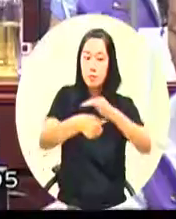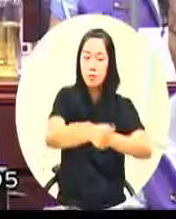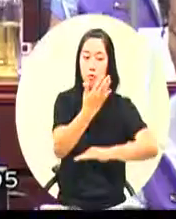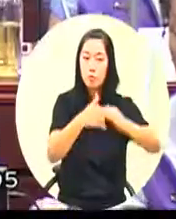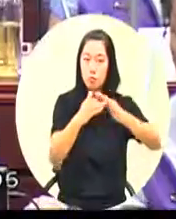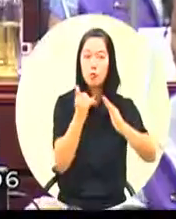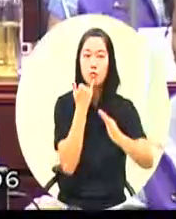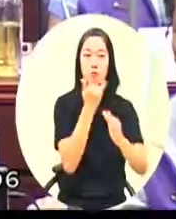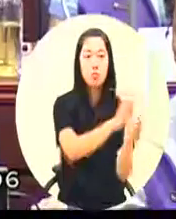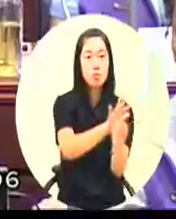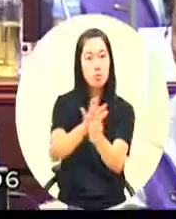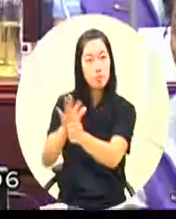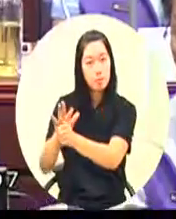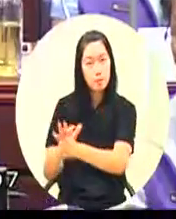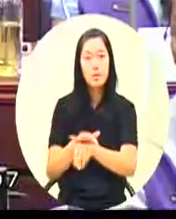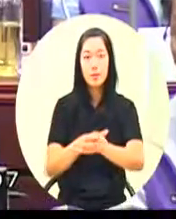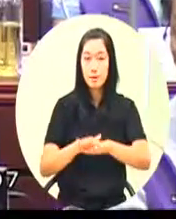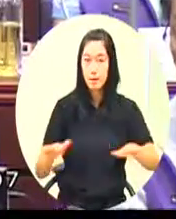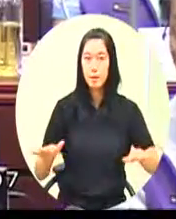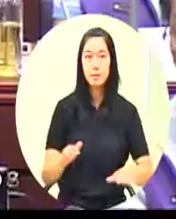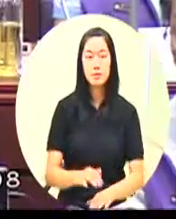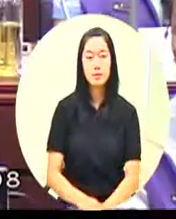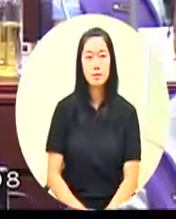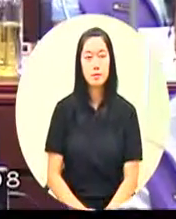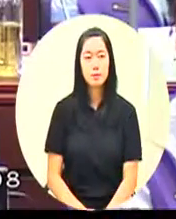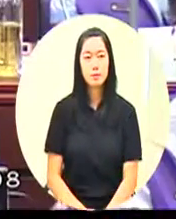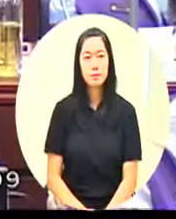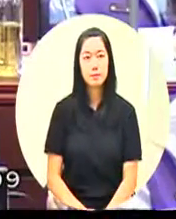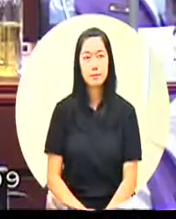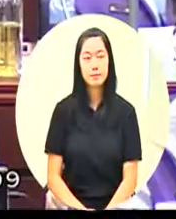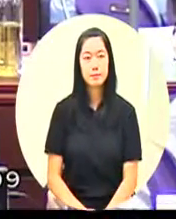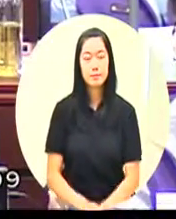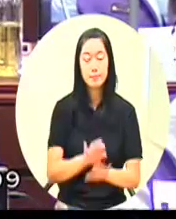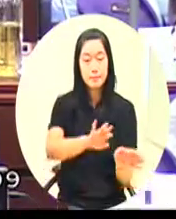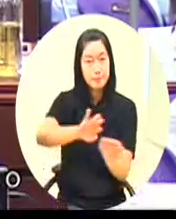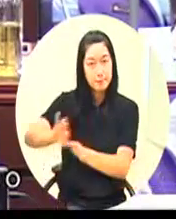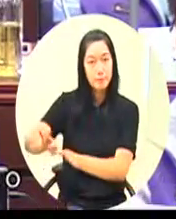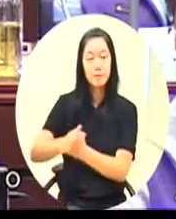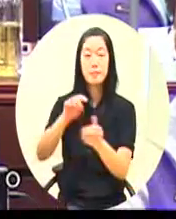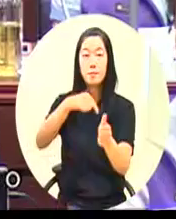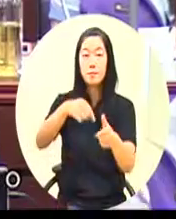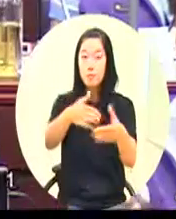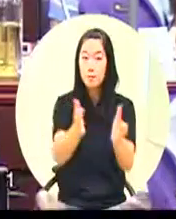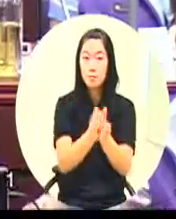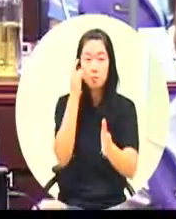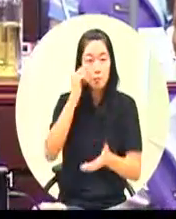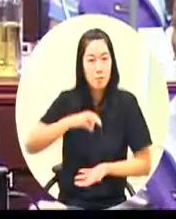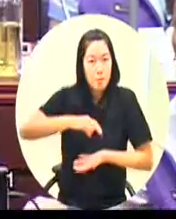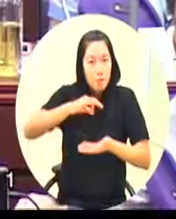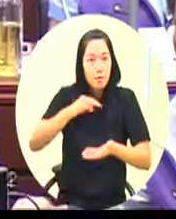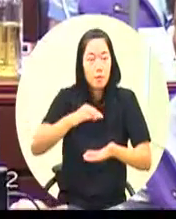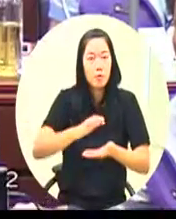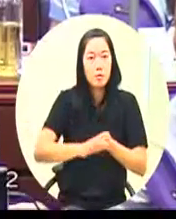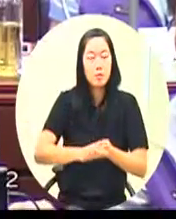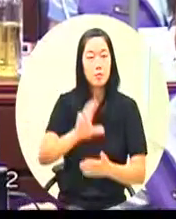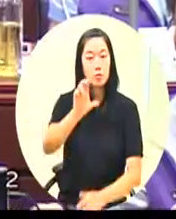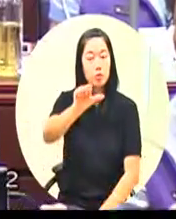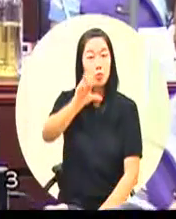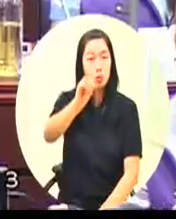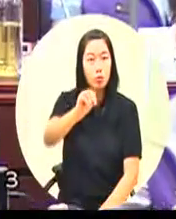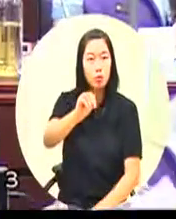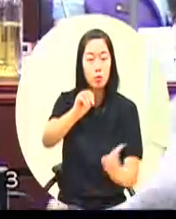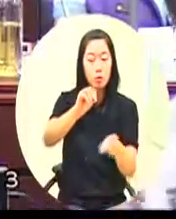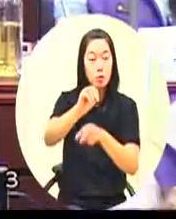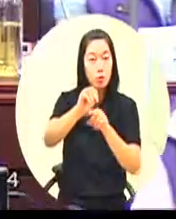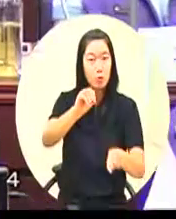校的这个整体的校园的安全维护。那另外就是说教育部也提到可能用75万一个人的